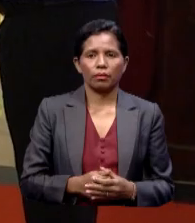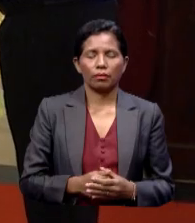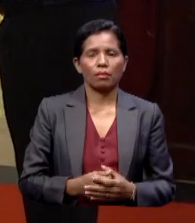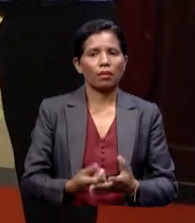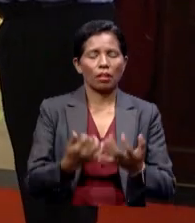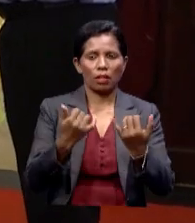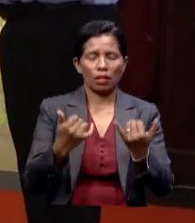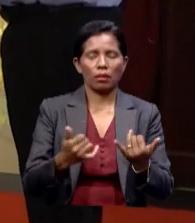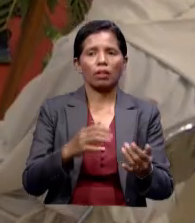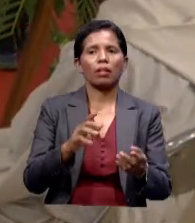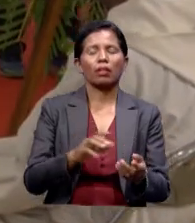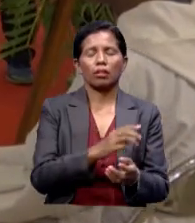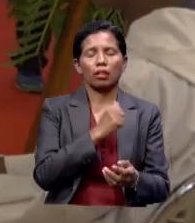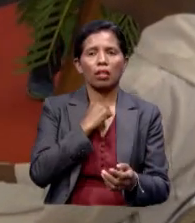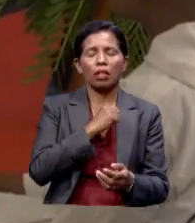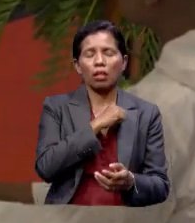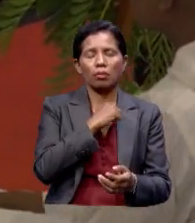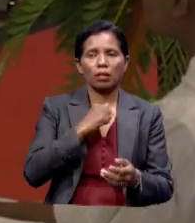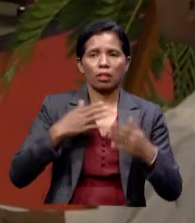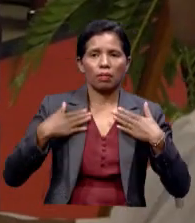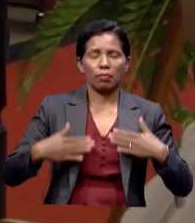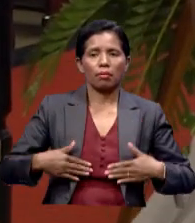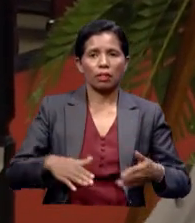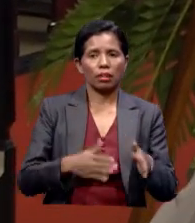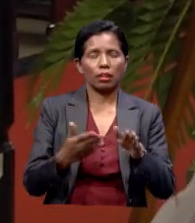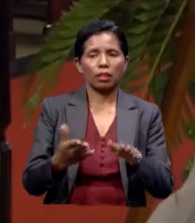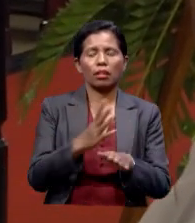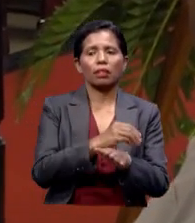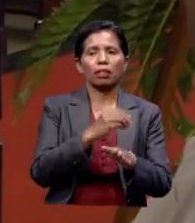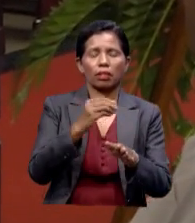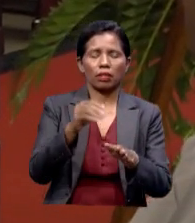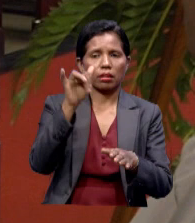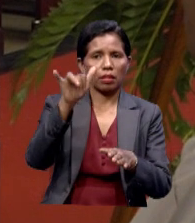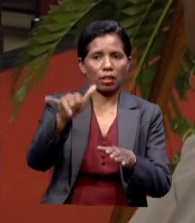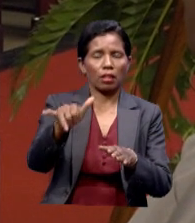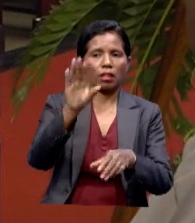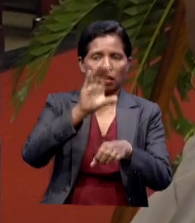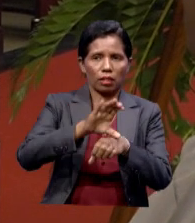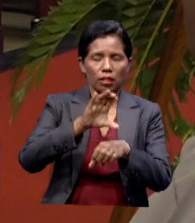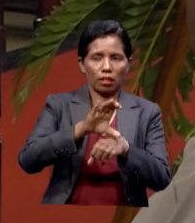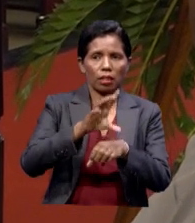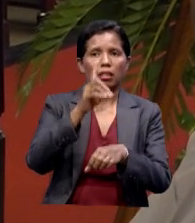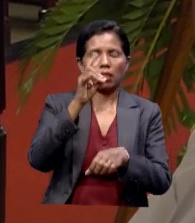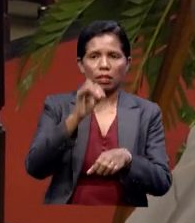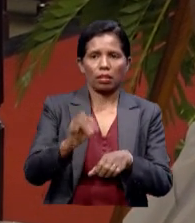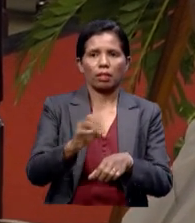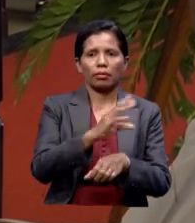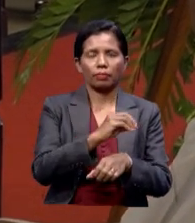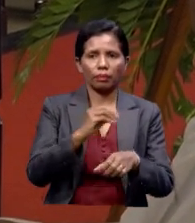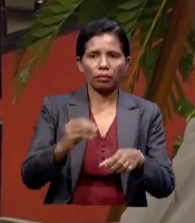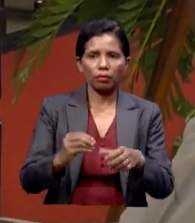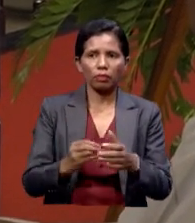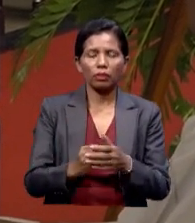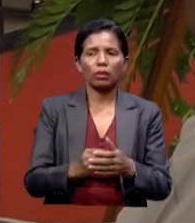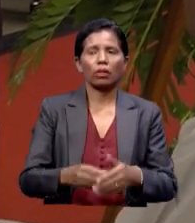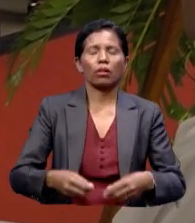ne mate isin Monsenhor José Antonio da Costa raihela iha paroquia Nossa Senhora Imaculada Conceição Catedral dili ho